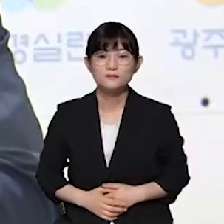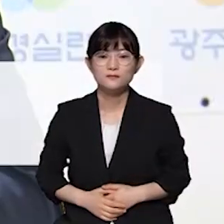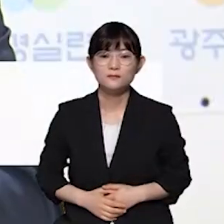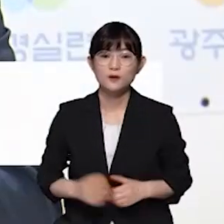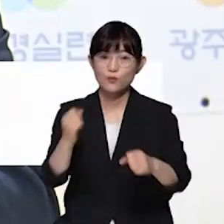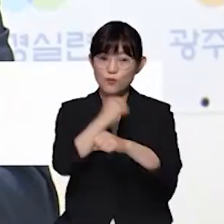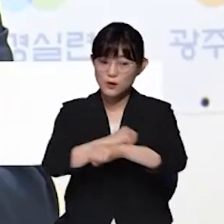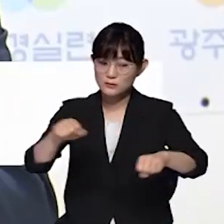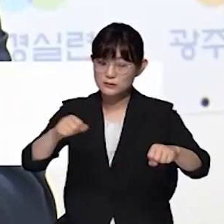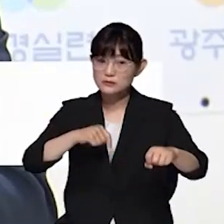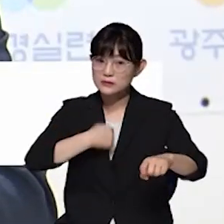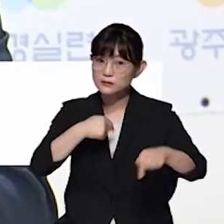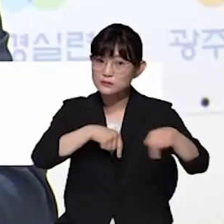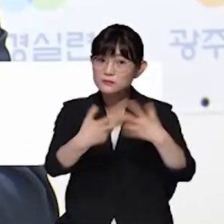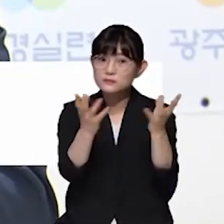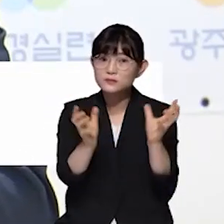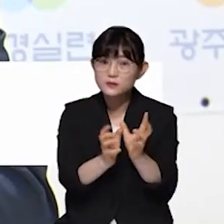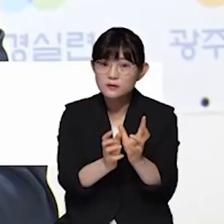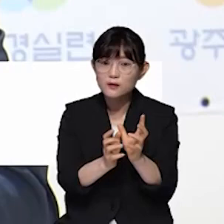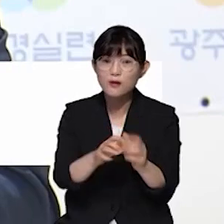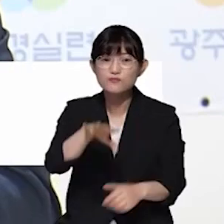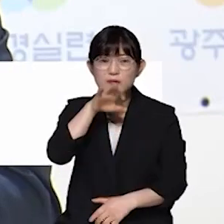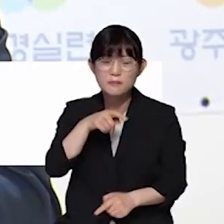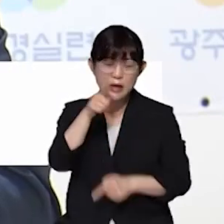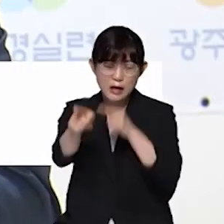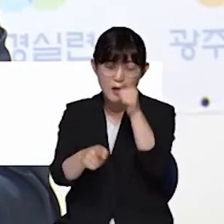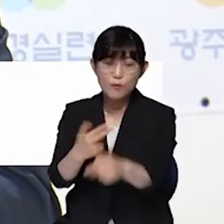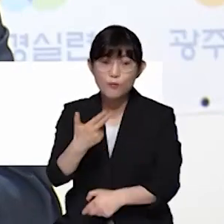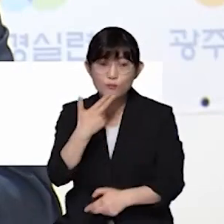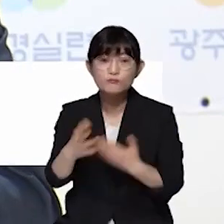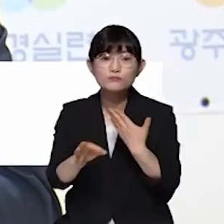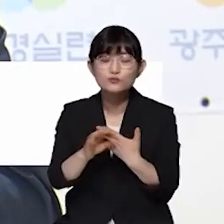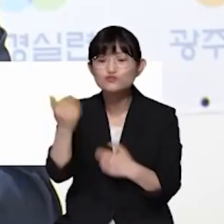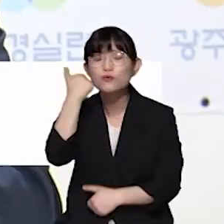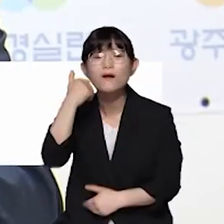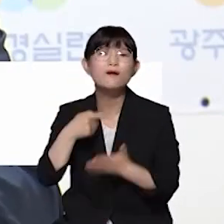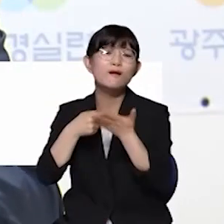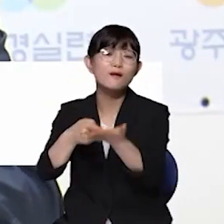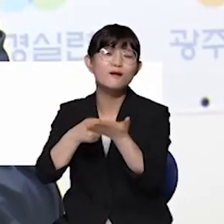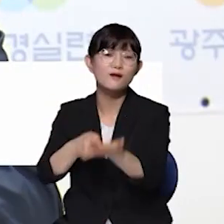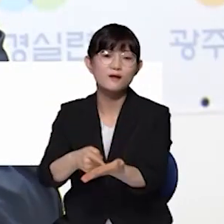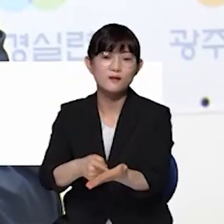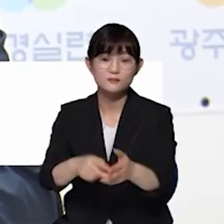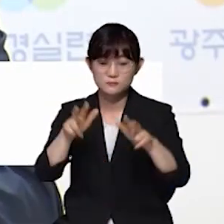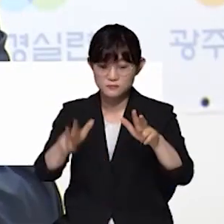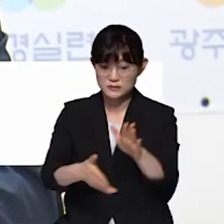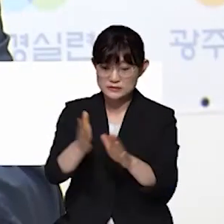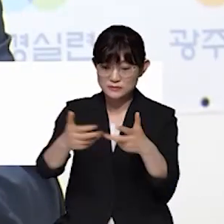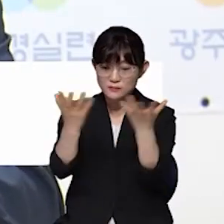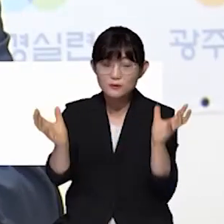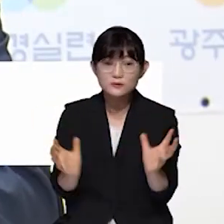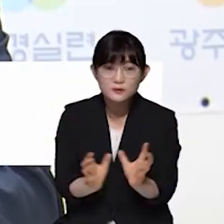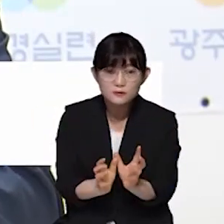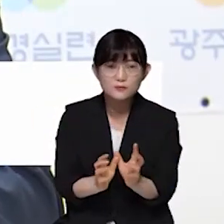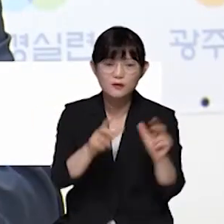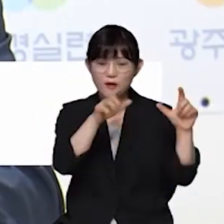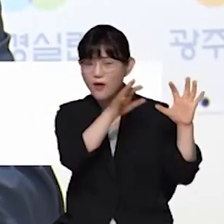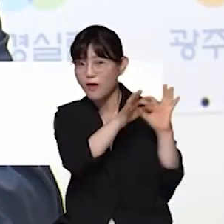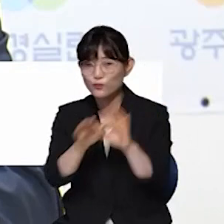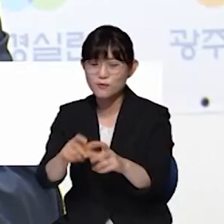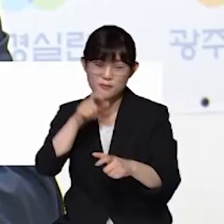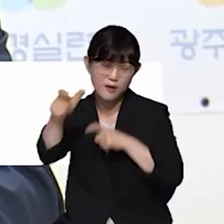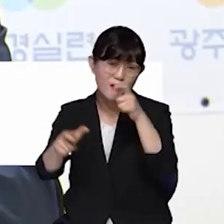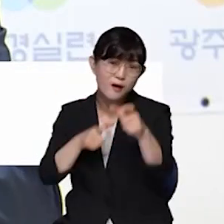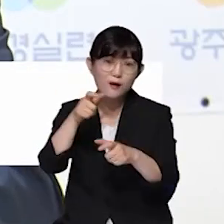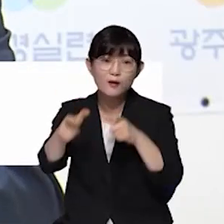광역자치단체가 목소리를 높이지 않는다면 누가 대신해서 목소리를 높여주겠어요? 지금 시민단체들만 지역별로 목소리를 높이고 있고